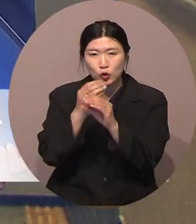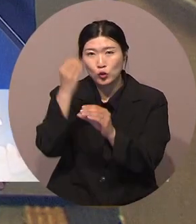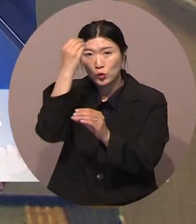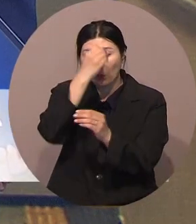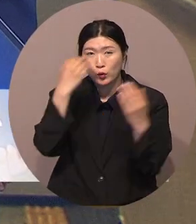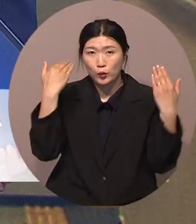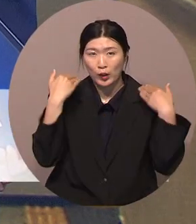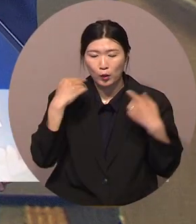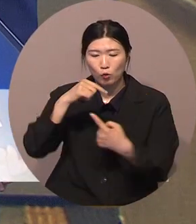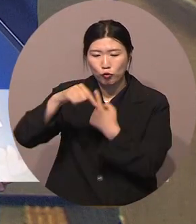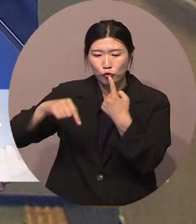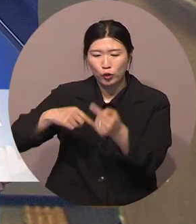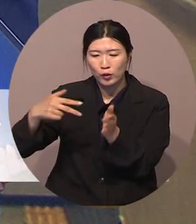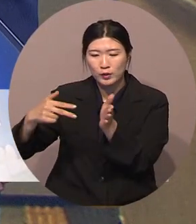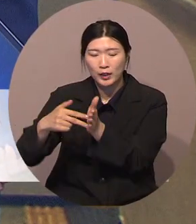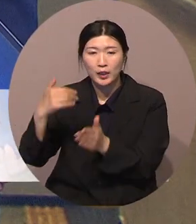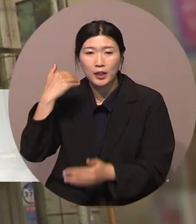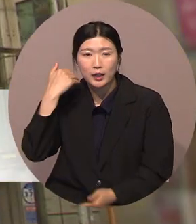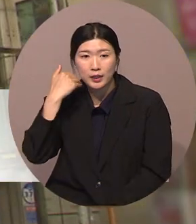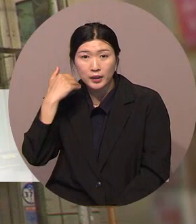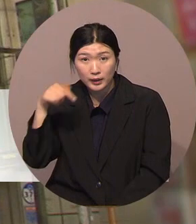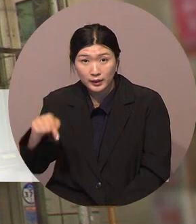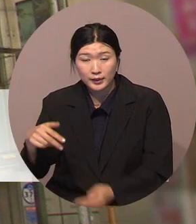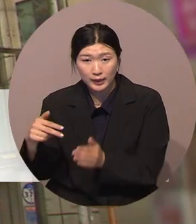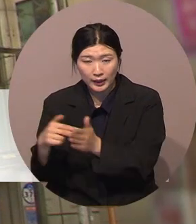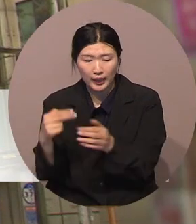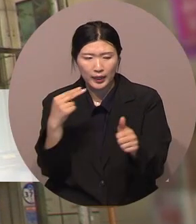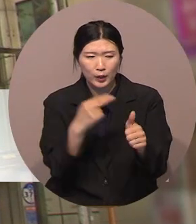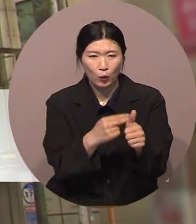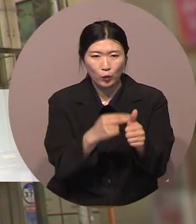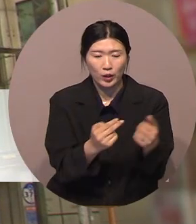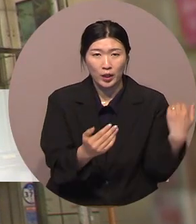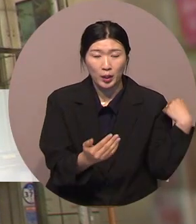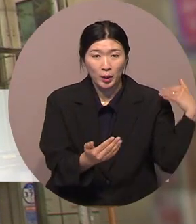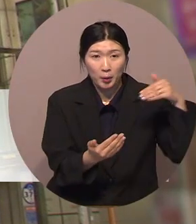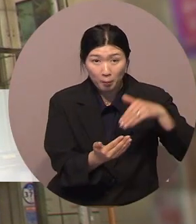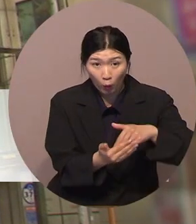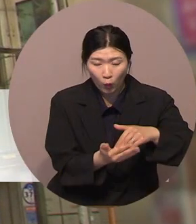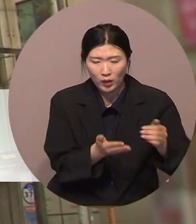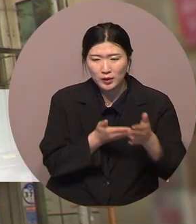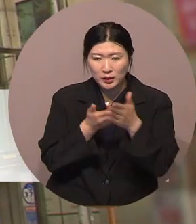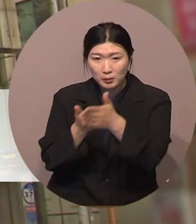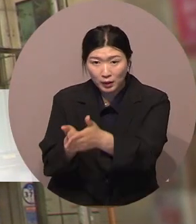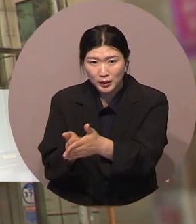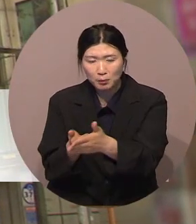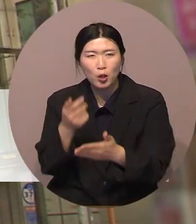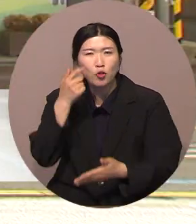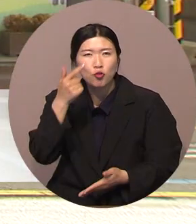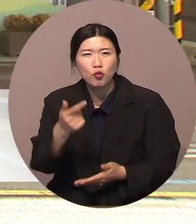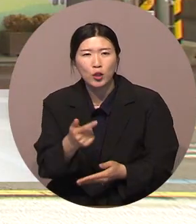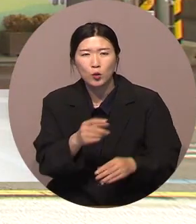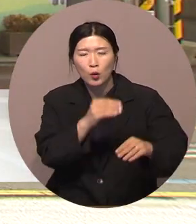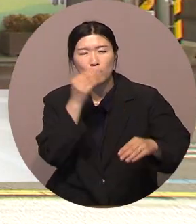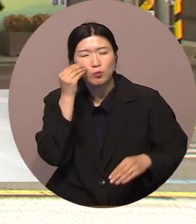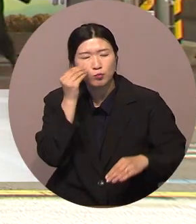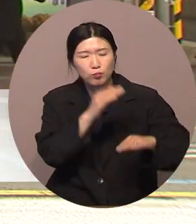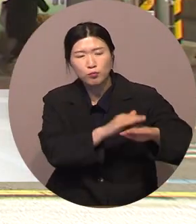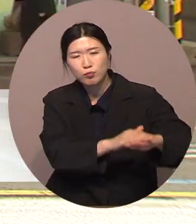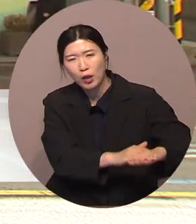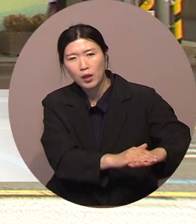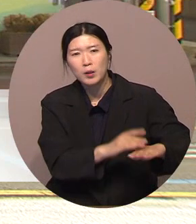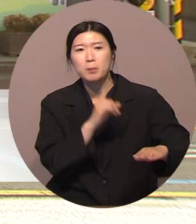예지 재단이 부당 해고된 교사에 대한 국가 인권 위원회의 복직 권고를 6개월간 이행하지 않은